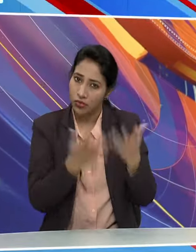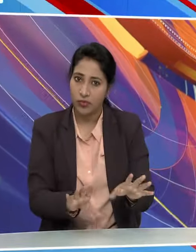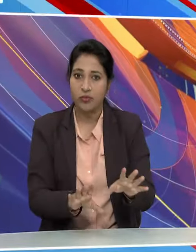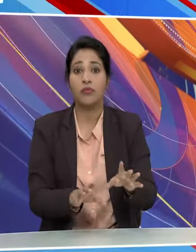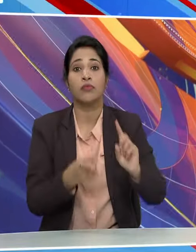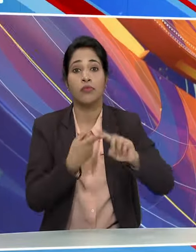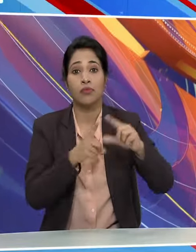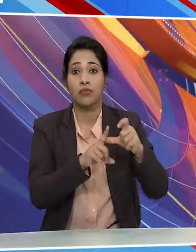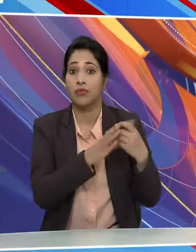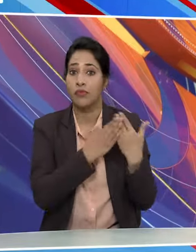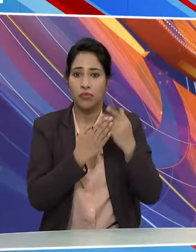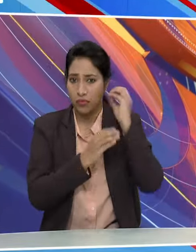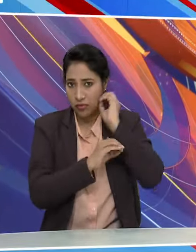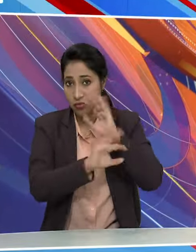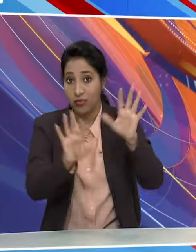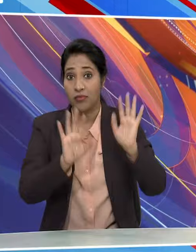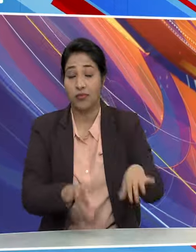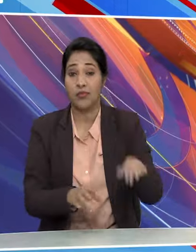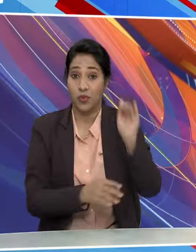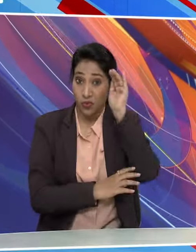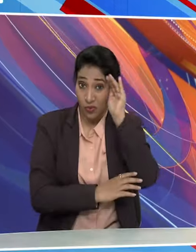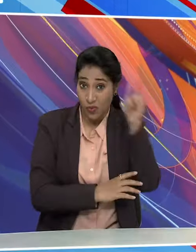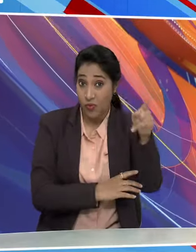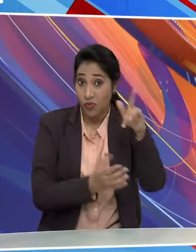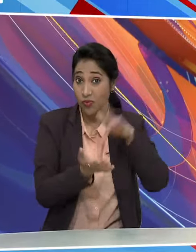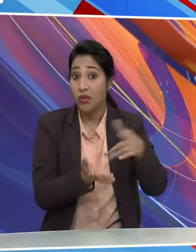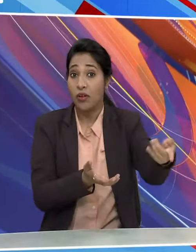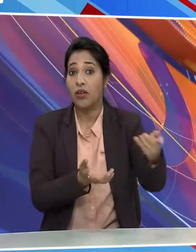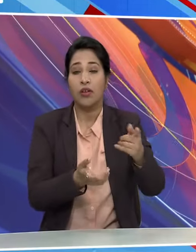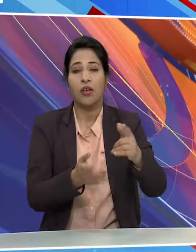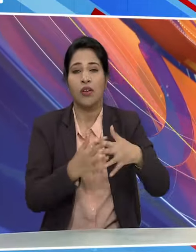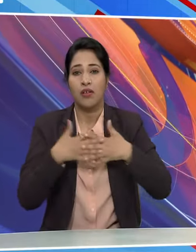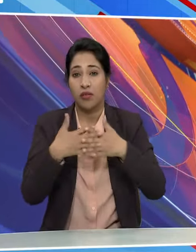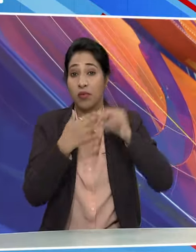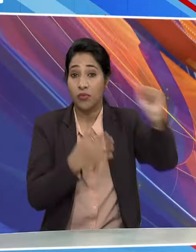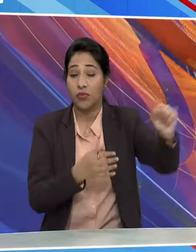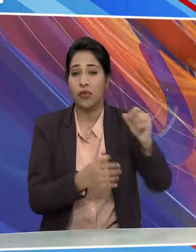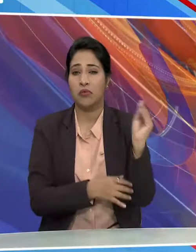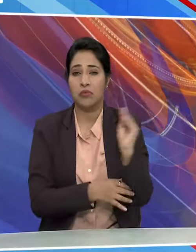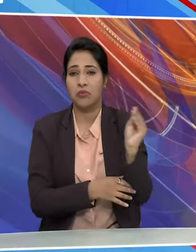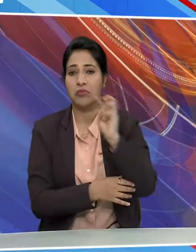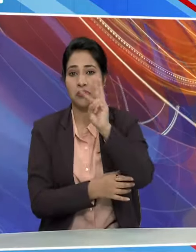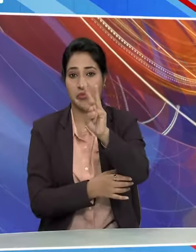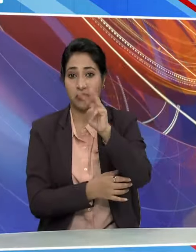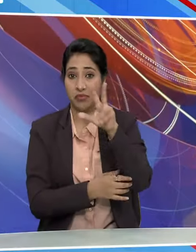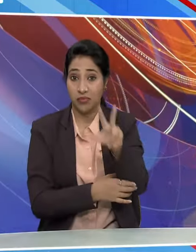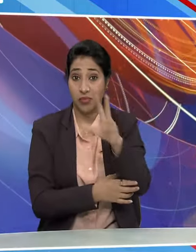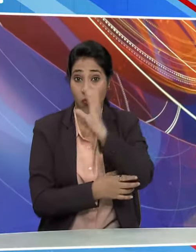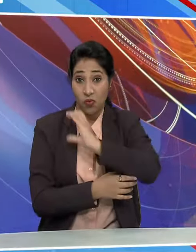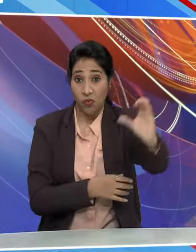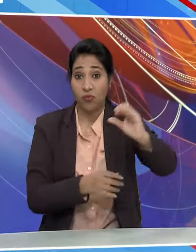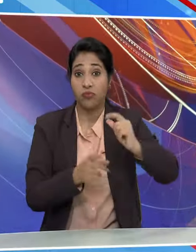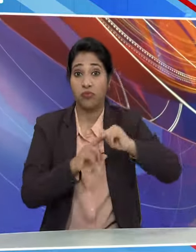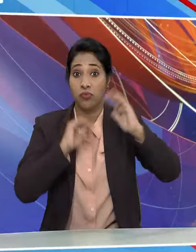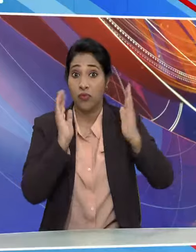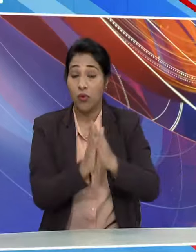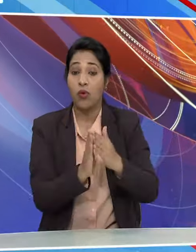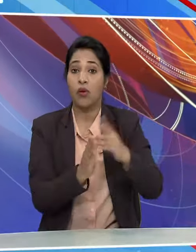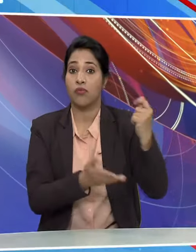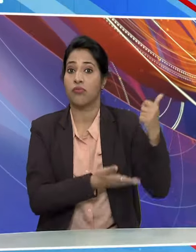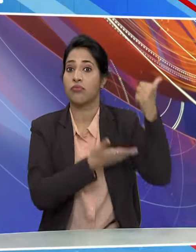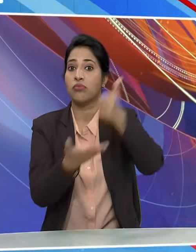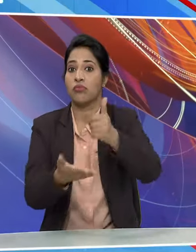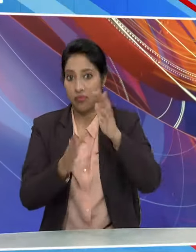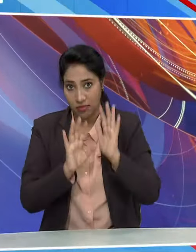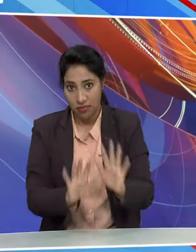है। ईडी ने जानकारी दी थी कि न्यूज क्लिक को विदेशों से लगभग 38 करोड़ रुपए की अवैध फंडिंग